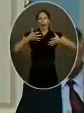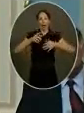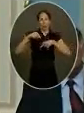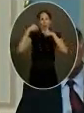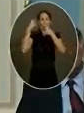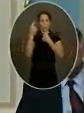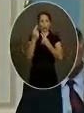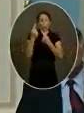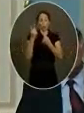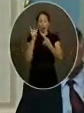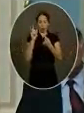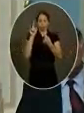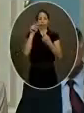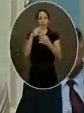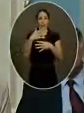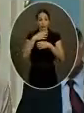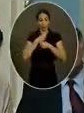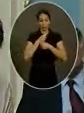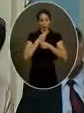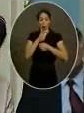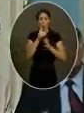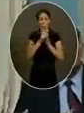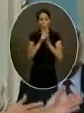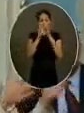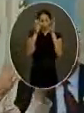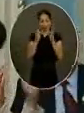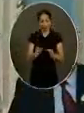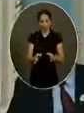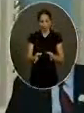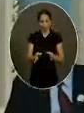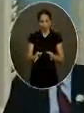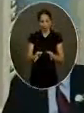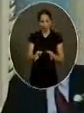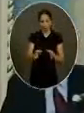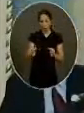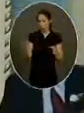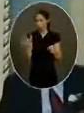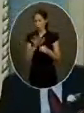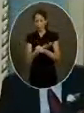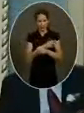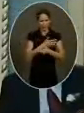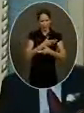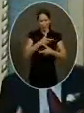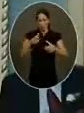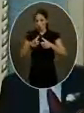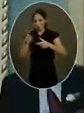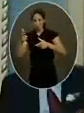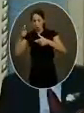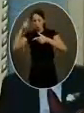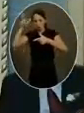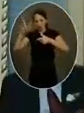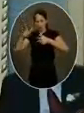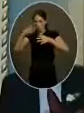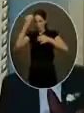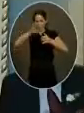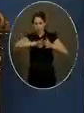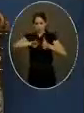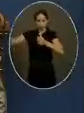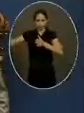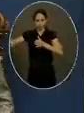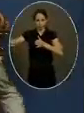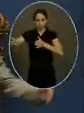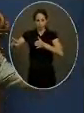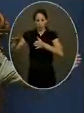jusqu'à l'adoption de cette loi, on passait totalement à côté du logiciel libre. Maintenant, nous avons l